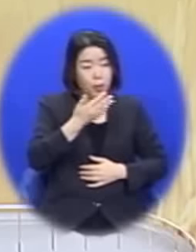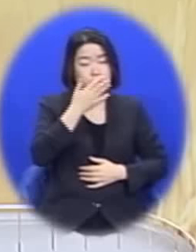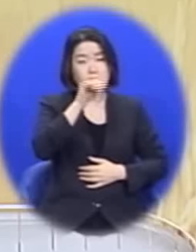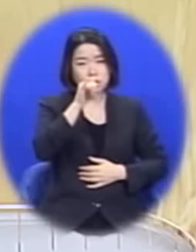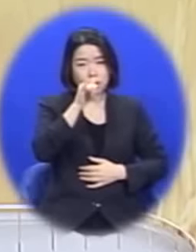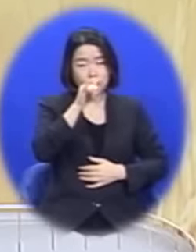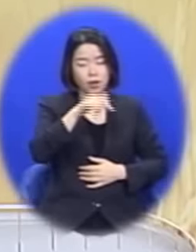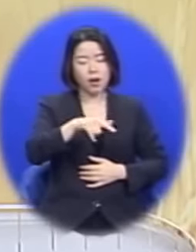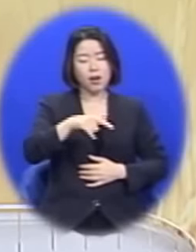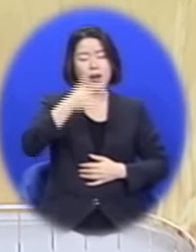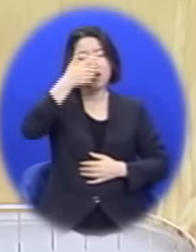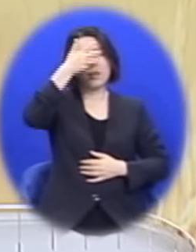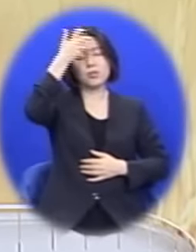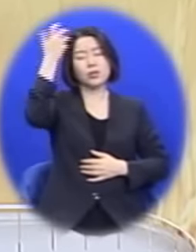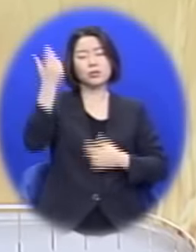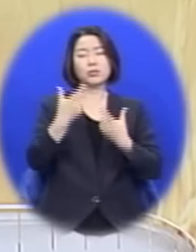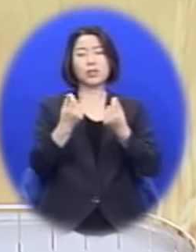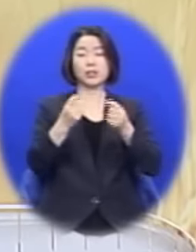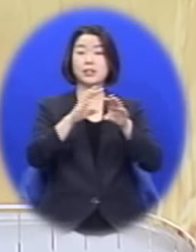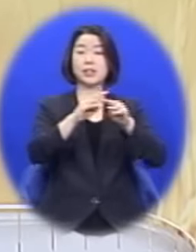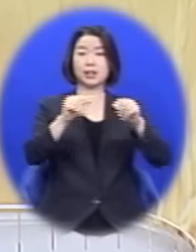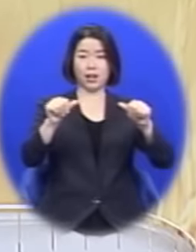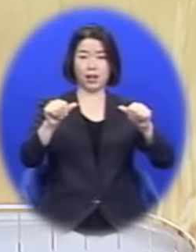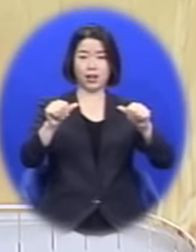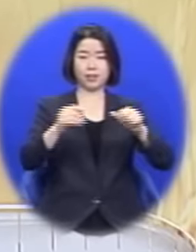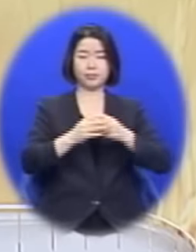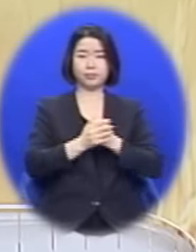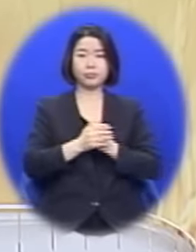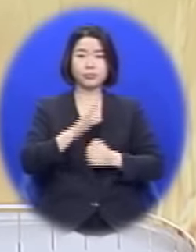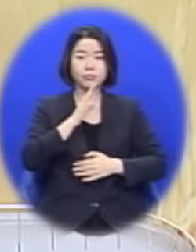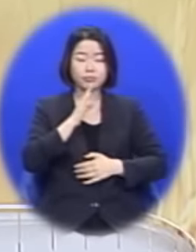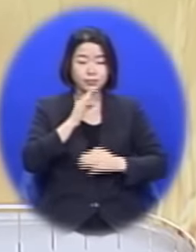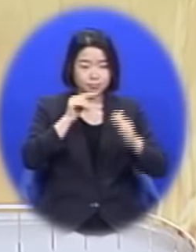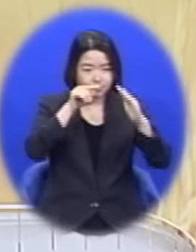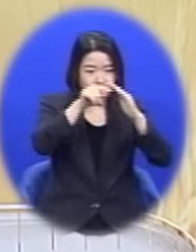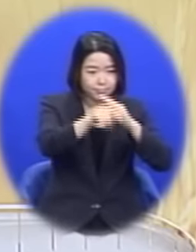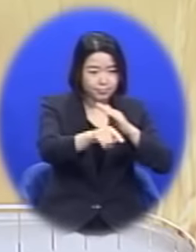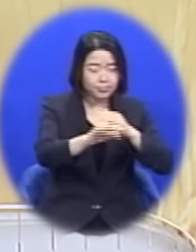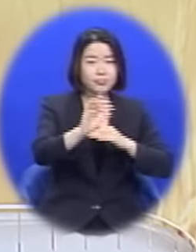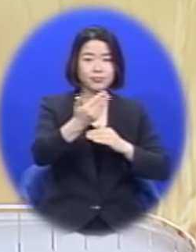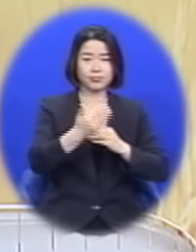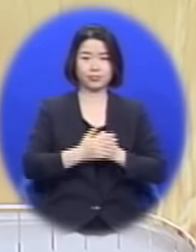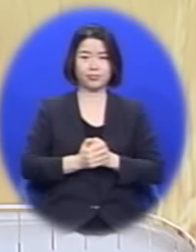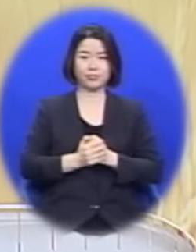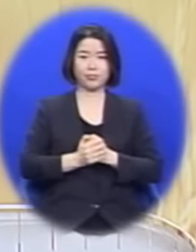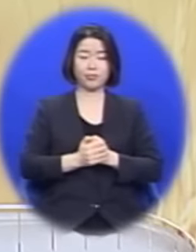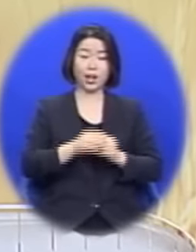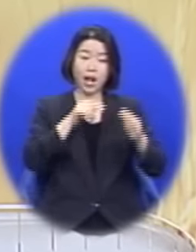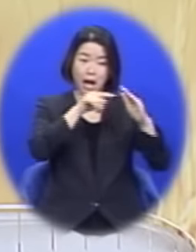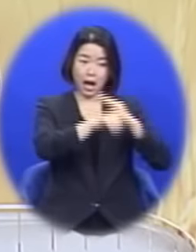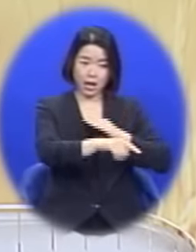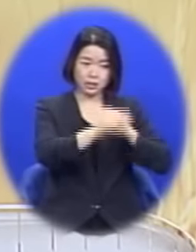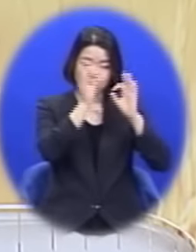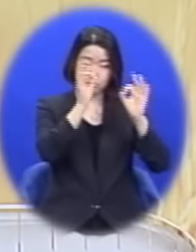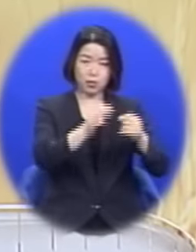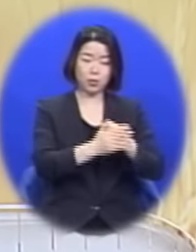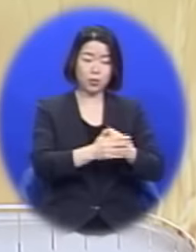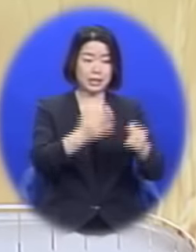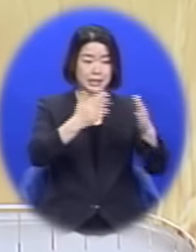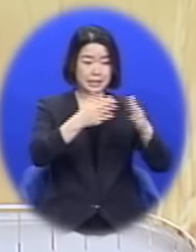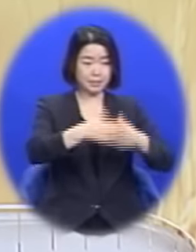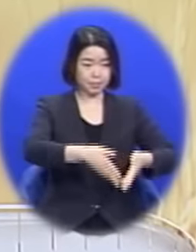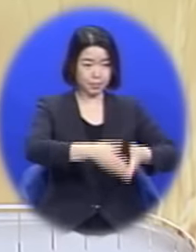정말 꿈과 같은 땅이에요. 그리고 실제로 이제 가나안 땅에 들어가게 됩니다. 그리고 들어가서 거기서 집을